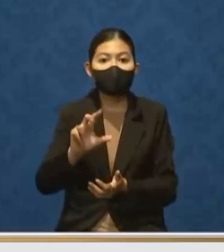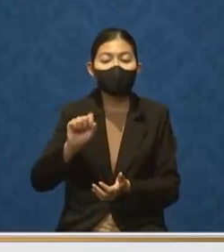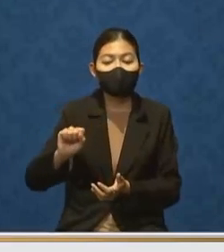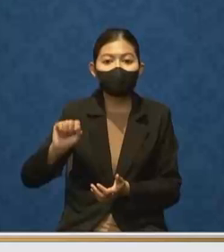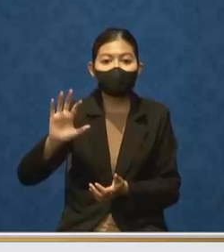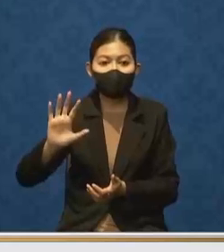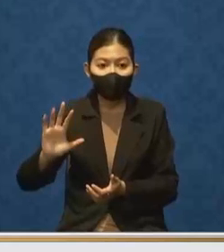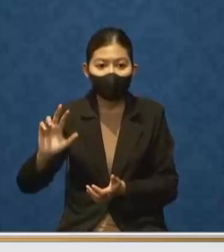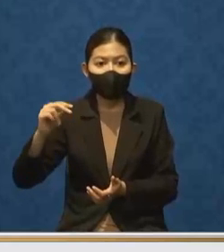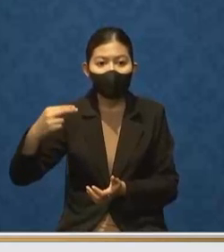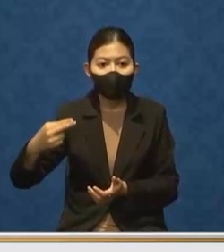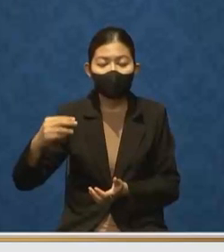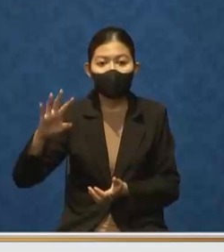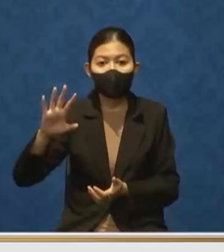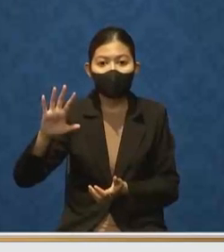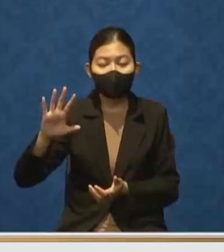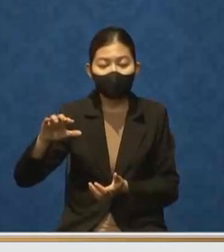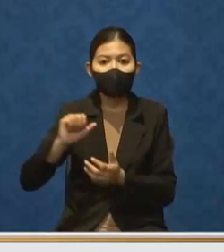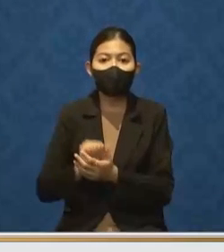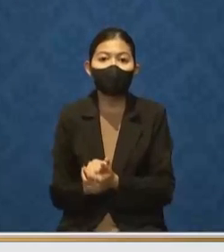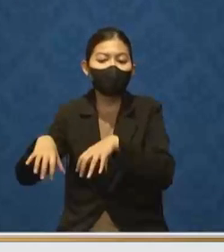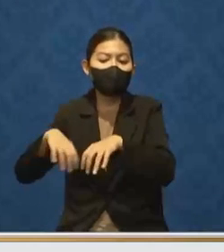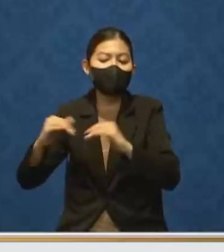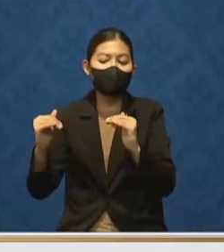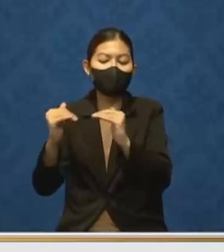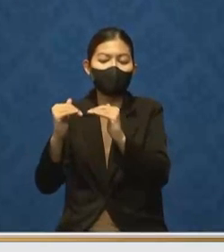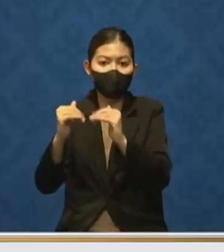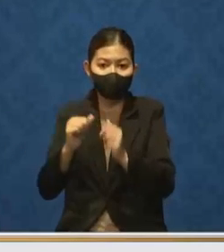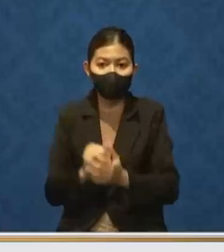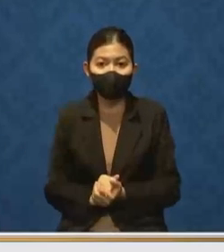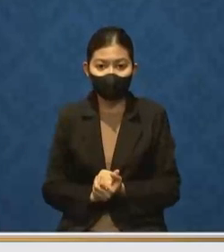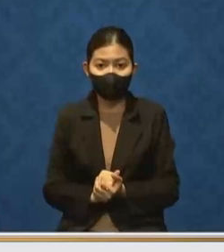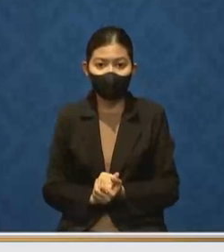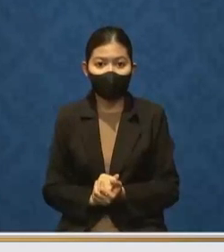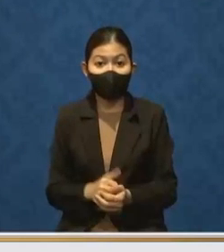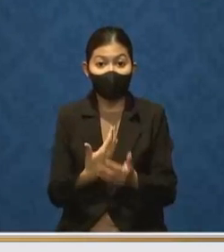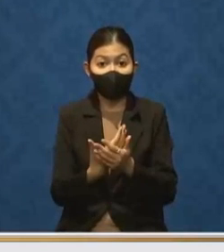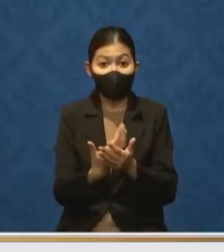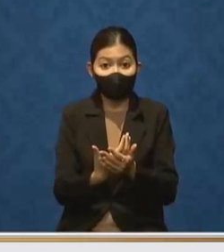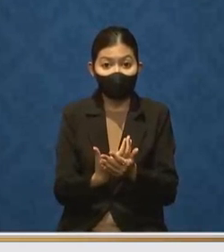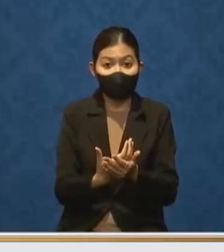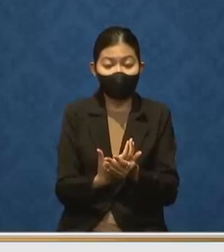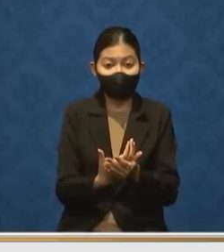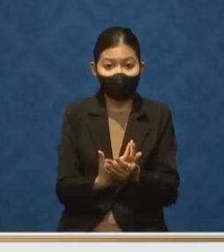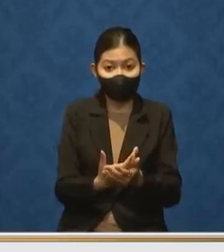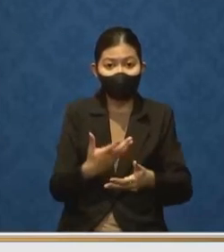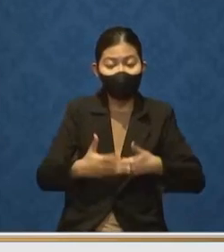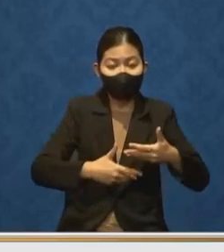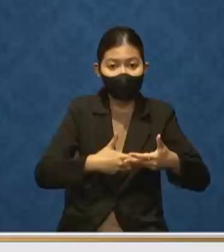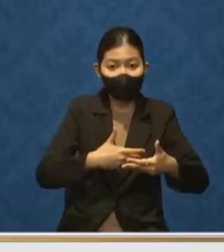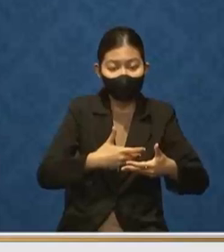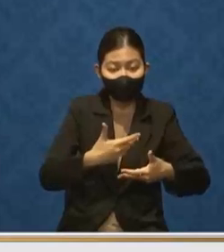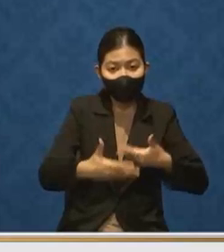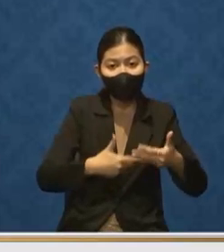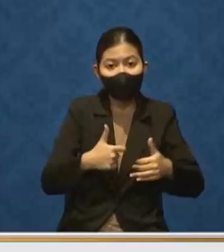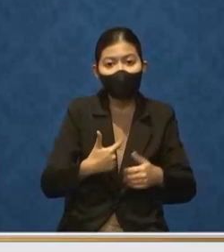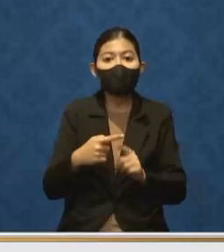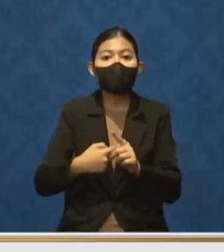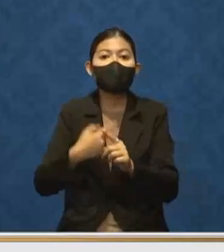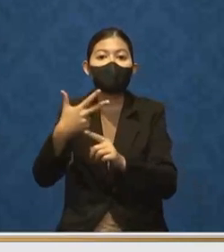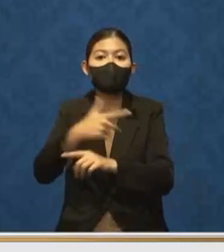3,185,000 ล้านบาทเท่ากับวงเงินงบประมาณรายจ่ายฐานะทางการคลังหนี้สาธารณะคงค้างณวันที่31มีนาค